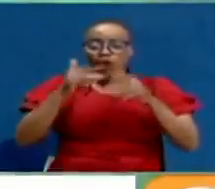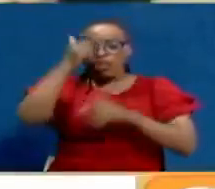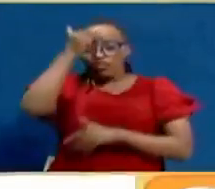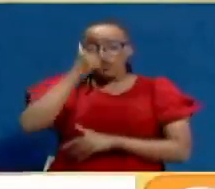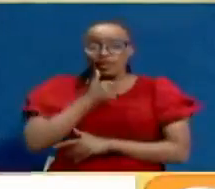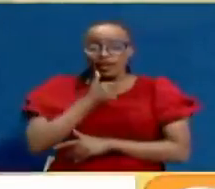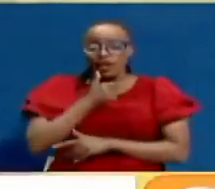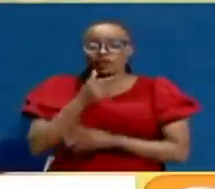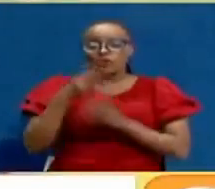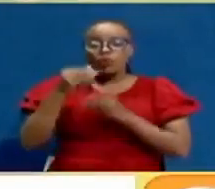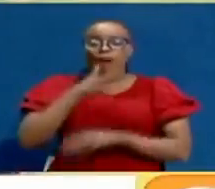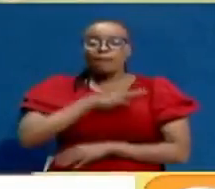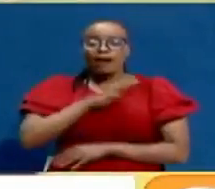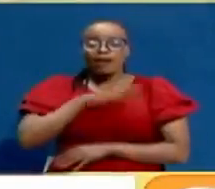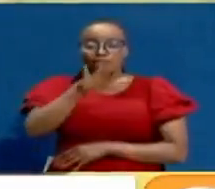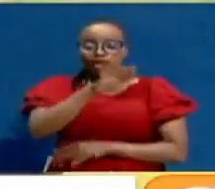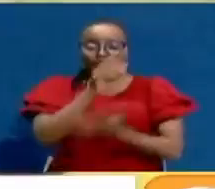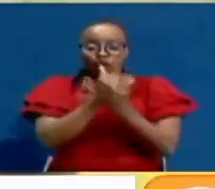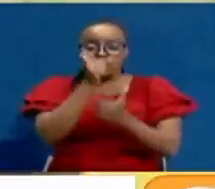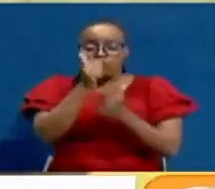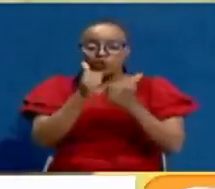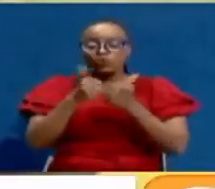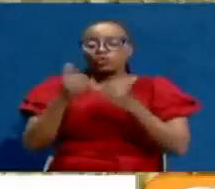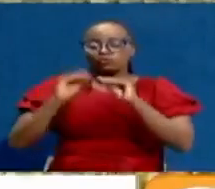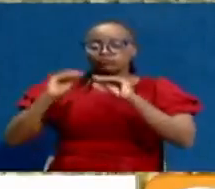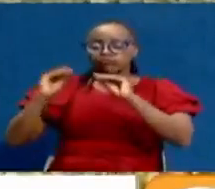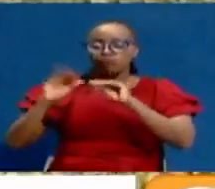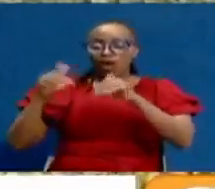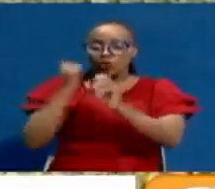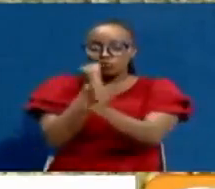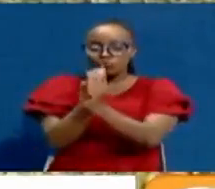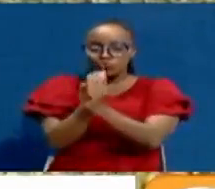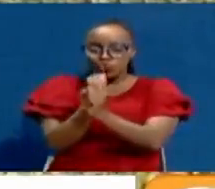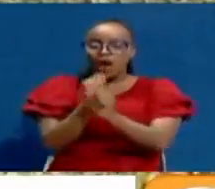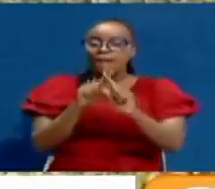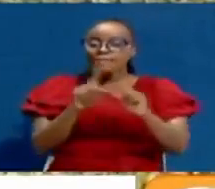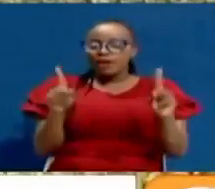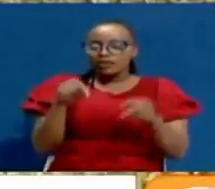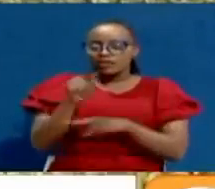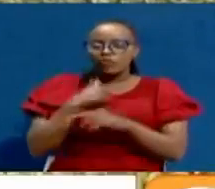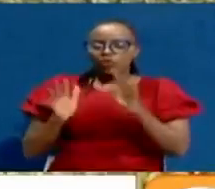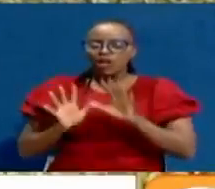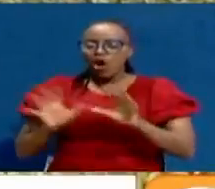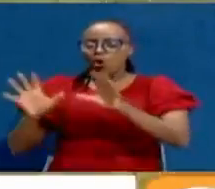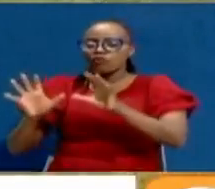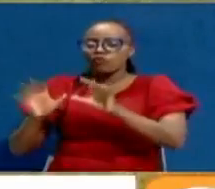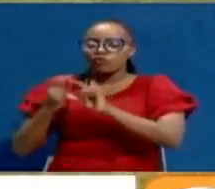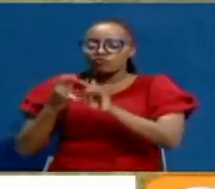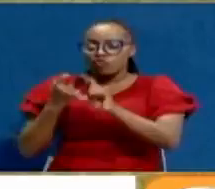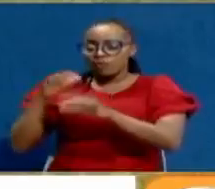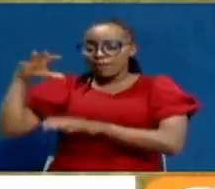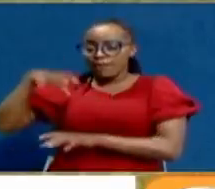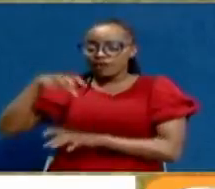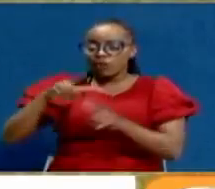Thika kuelekea Mbagathi katika afisi ambayo alikuwa anapata mafunzo ya kazi. Hata hivyo, maskini alisukumwa nje ya gari alilokuwa